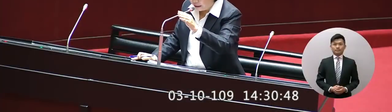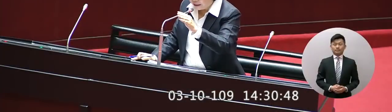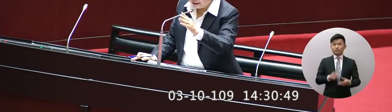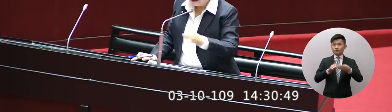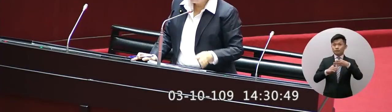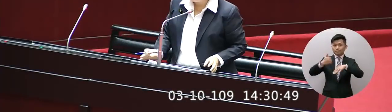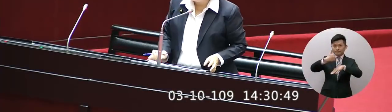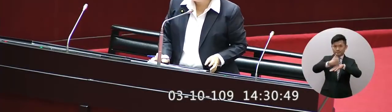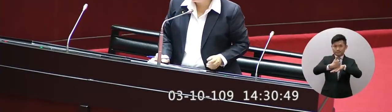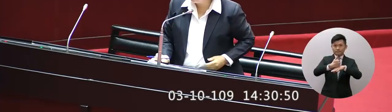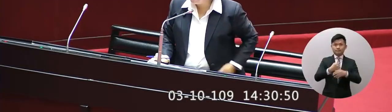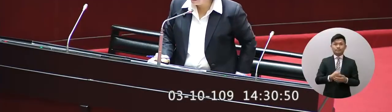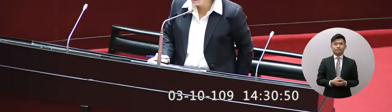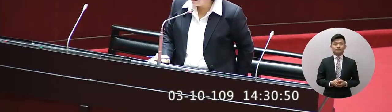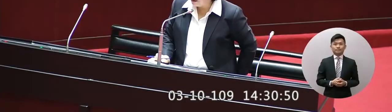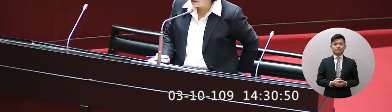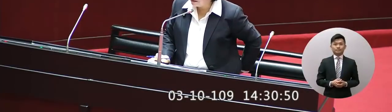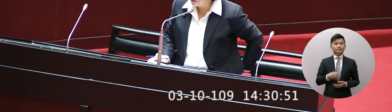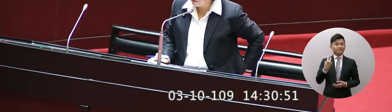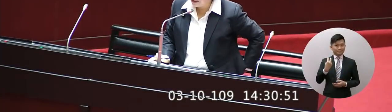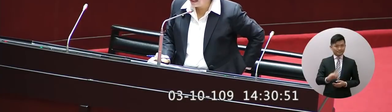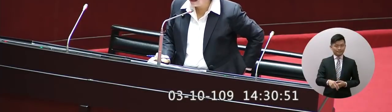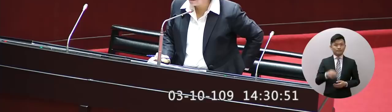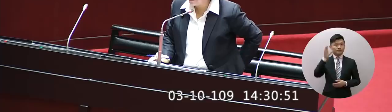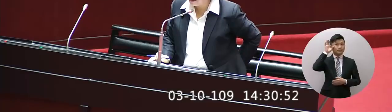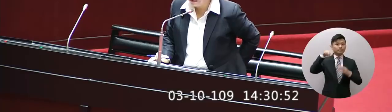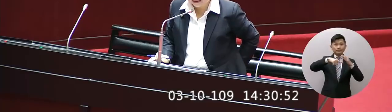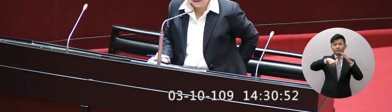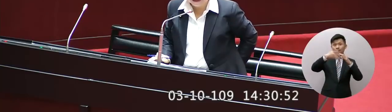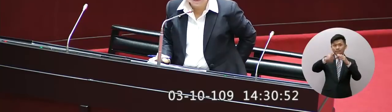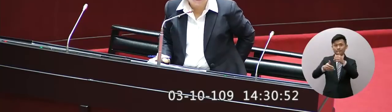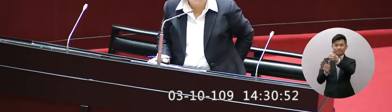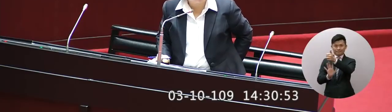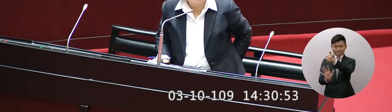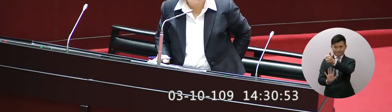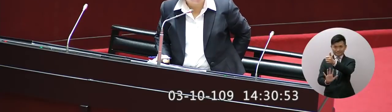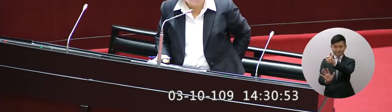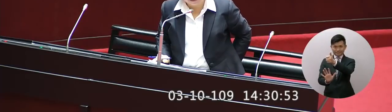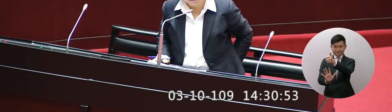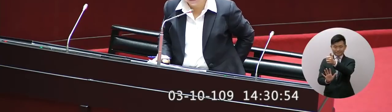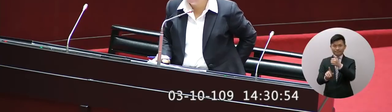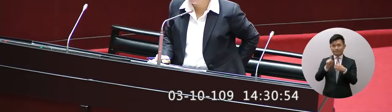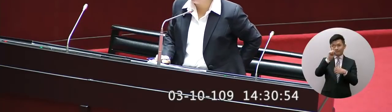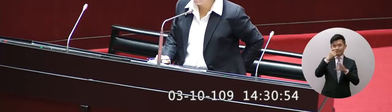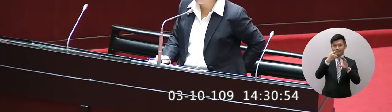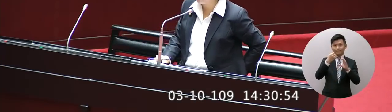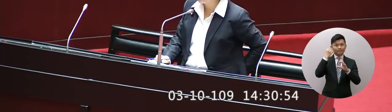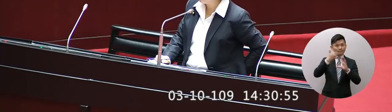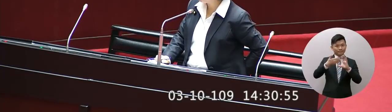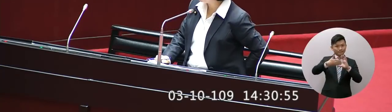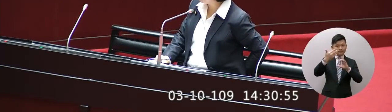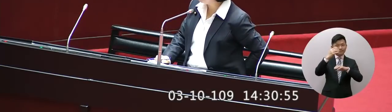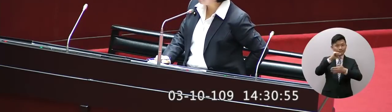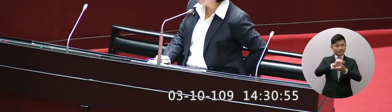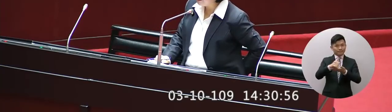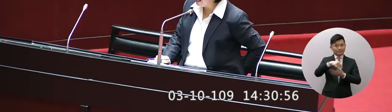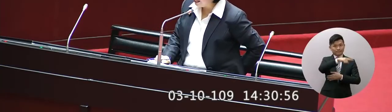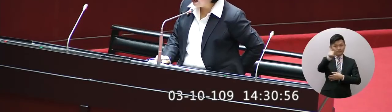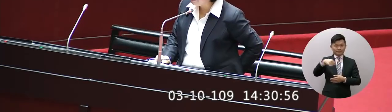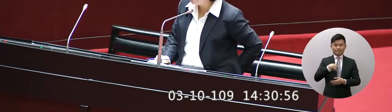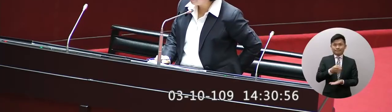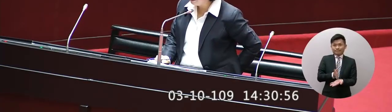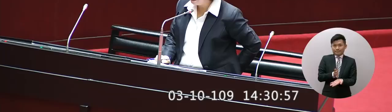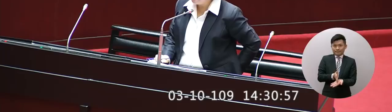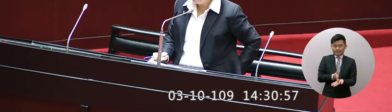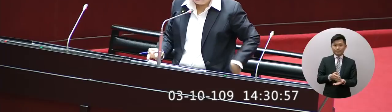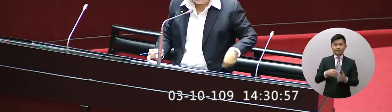主席，以及我们苏院长所领军的团队，新闻媒体朋友杨琼英发言。主席，本席